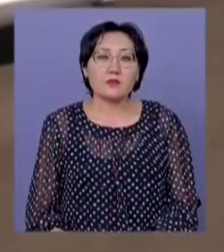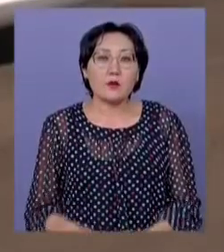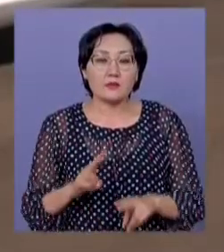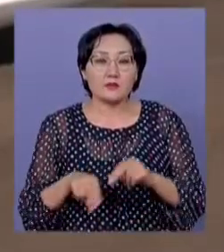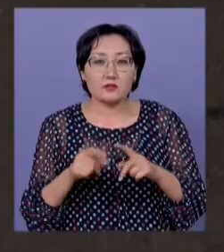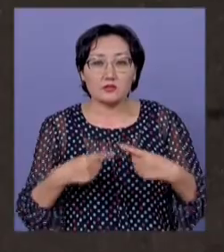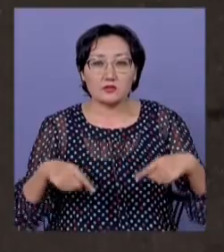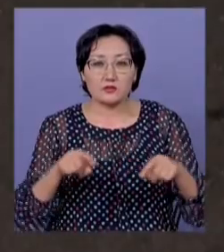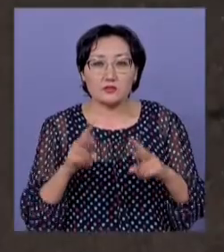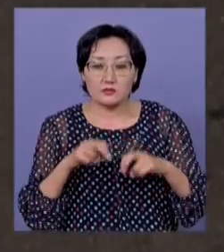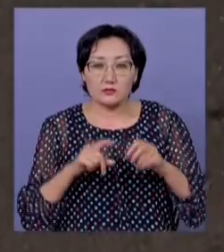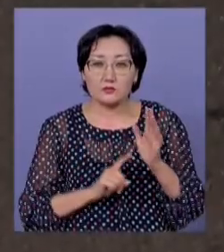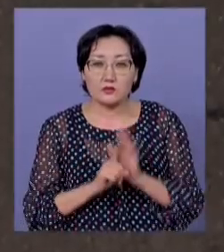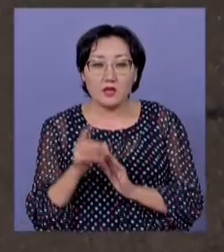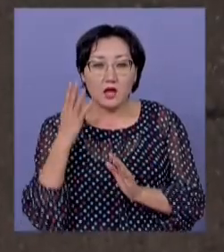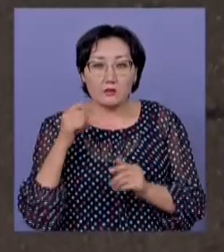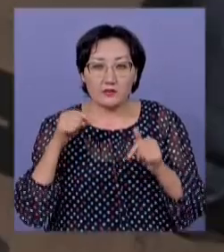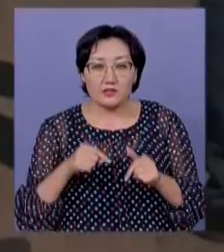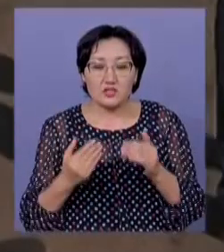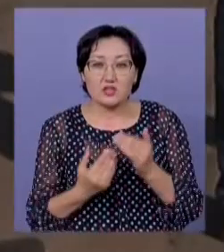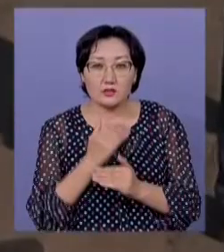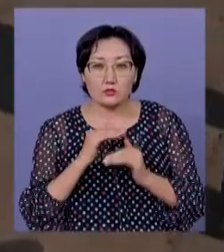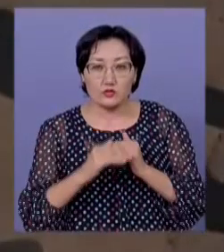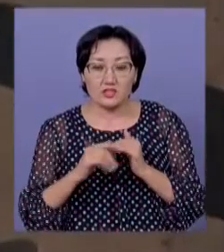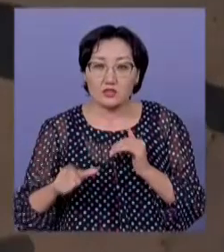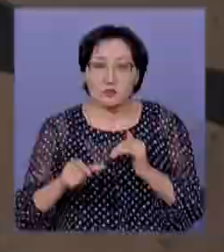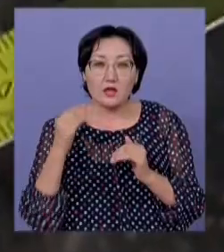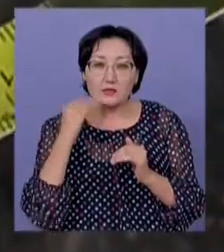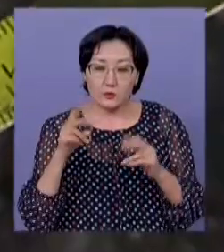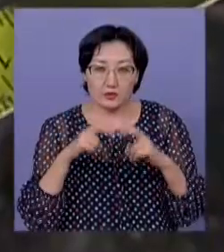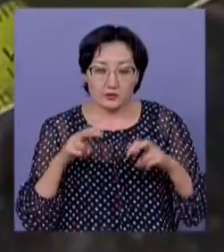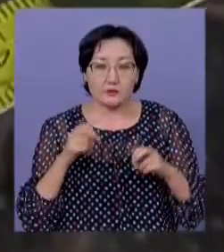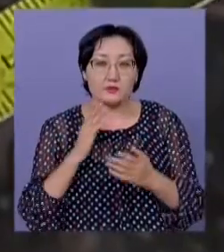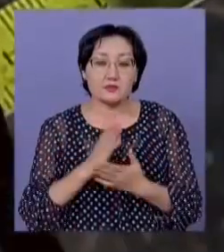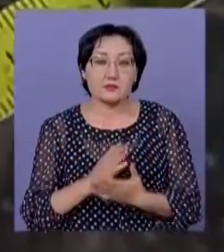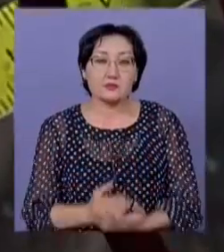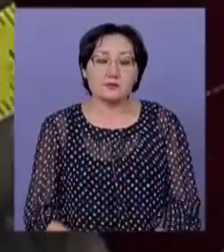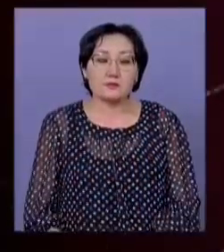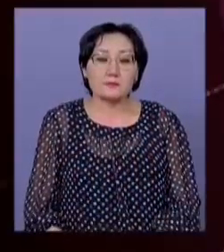Мердігерлерге тықыр таянды. Алматыда жаңа төселген жолдың сапасы тексеріліп жатыр.